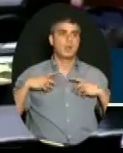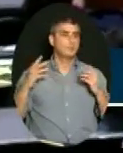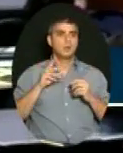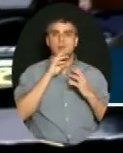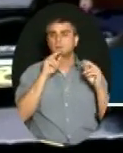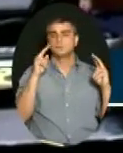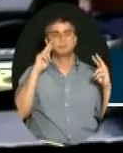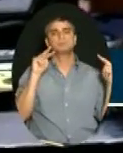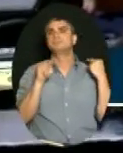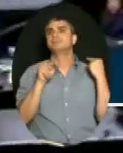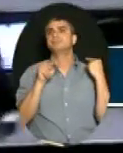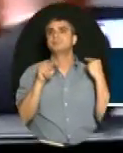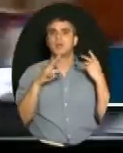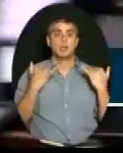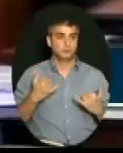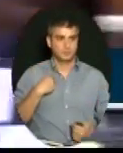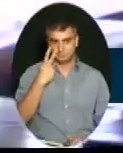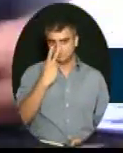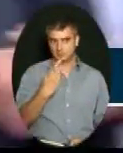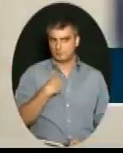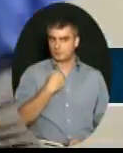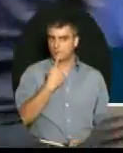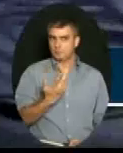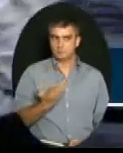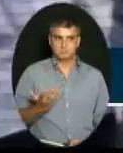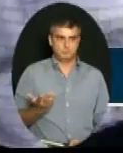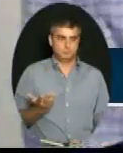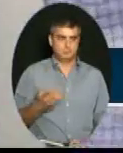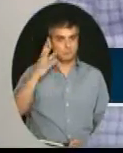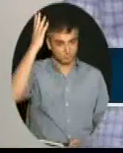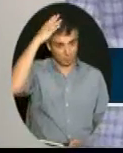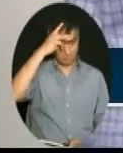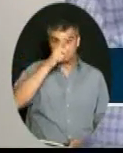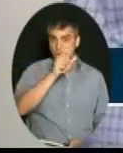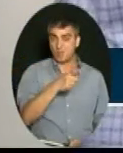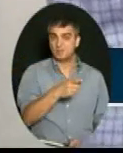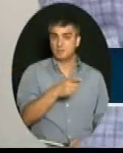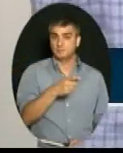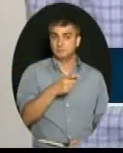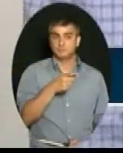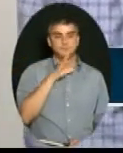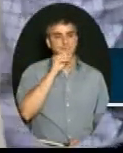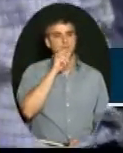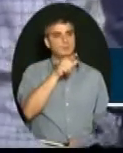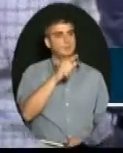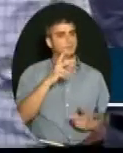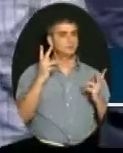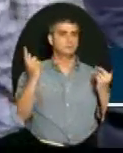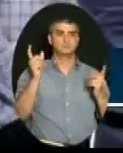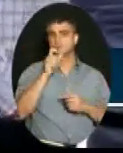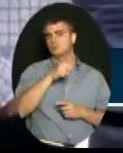לא מדברים אחד עם השני. עכשיו, אני מסתכלת ואני אומרת, אולמרט הוא בן אדם שמדברים עליו